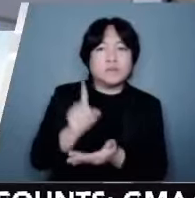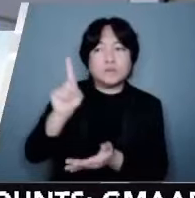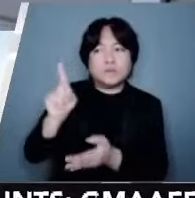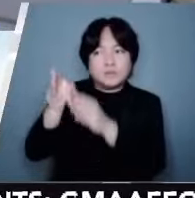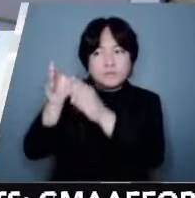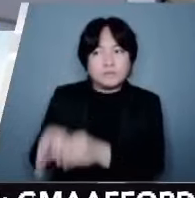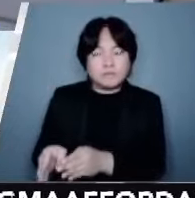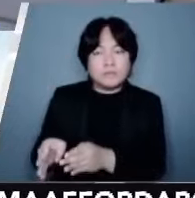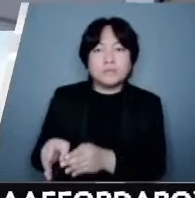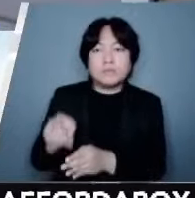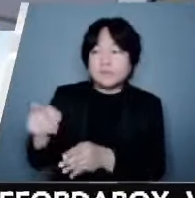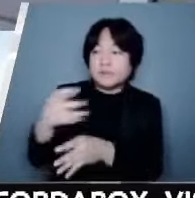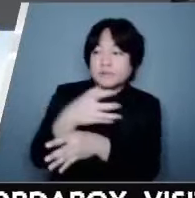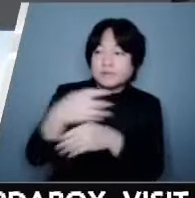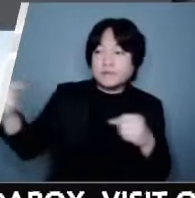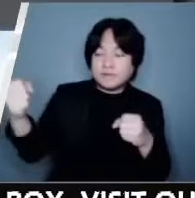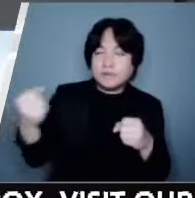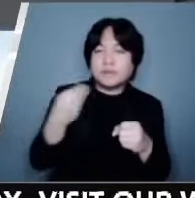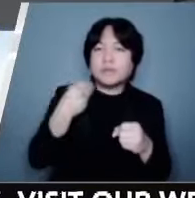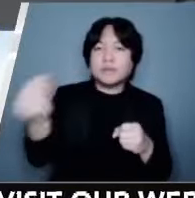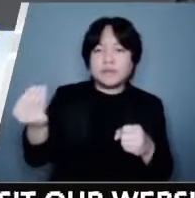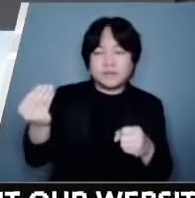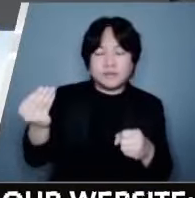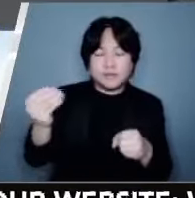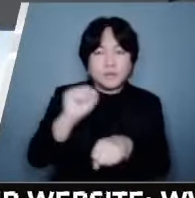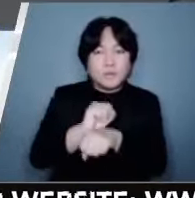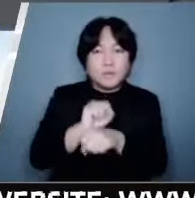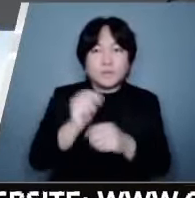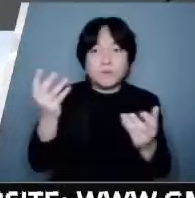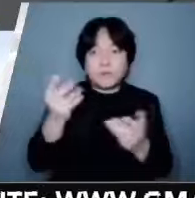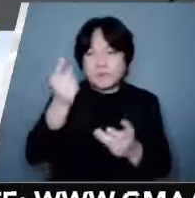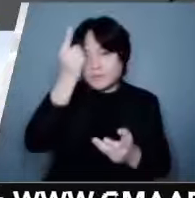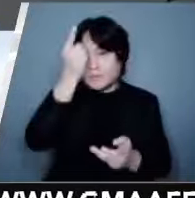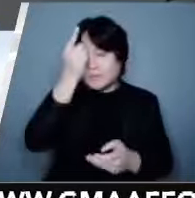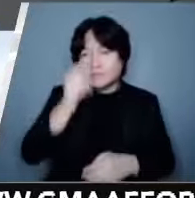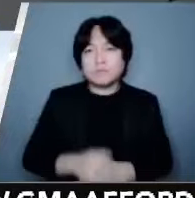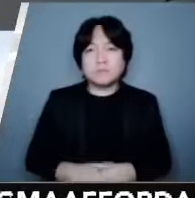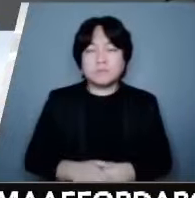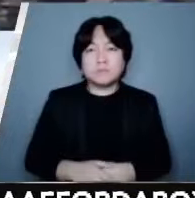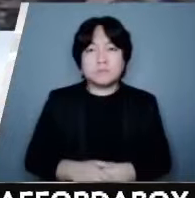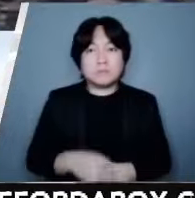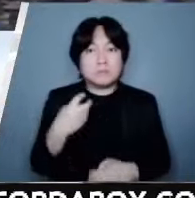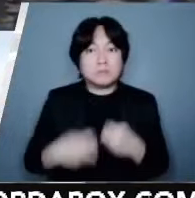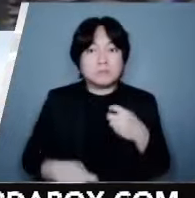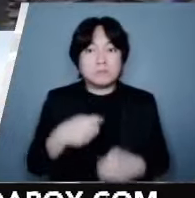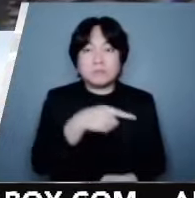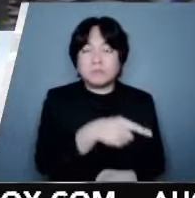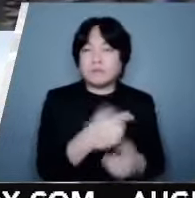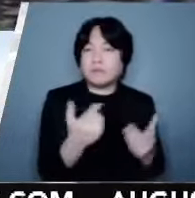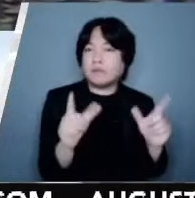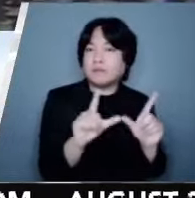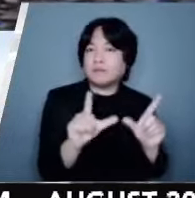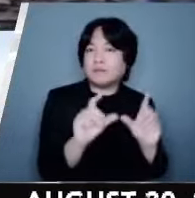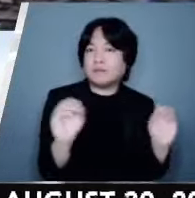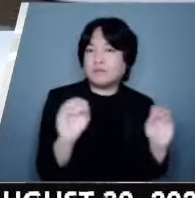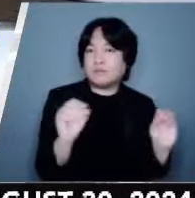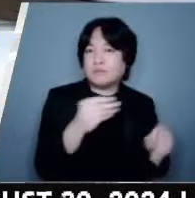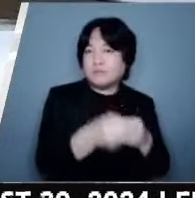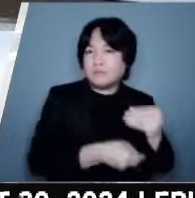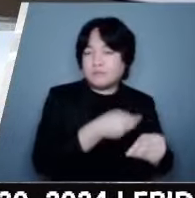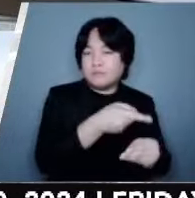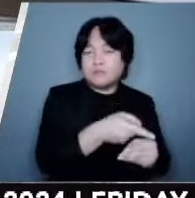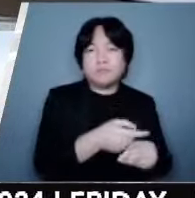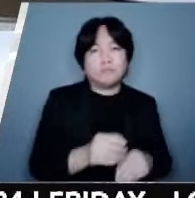pangakong trabaho sa Germany. Ang problema, walang lisensya ang Volant Academy para mag-recruit at mag-deploy